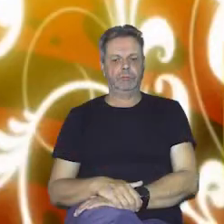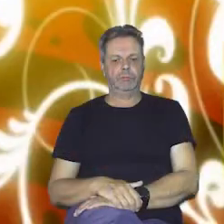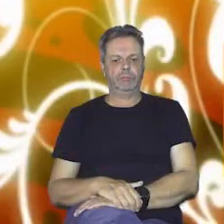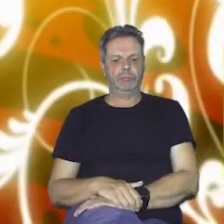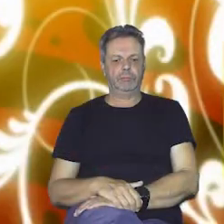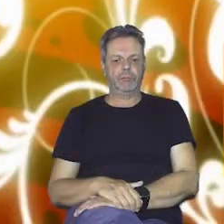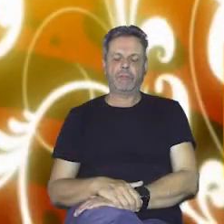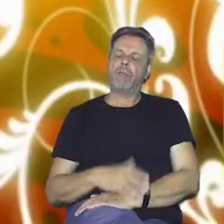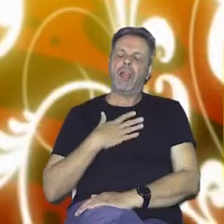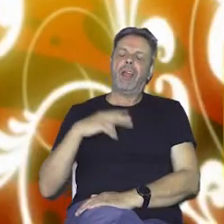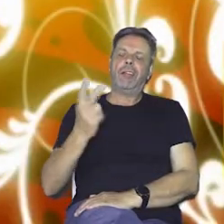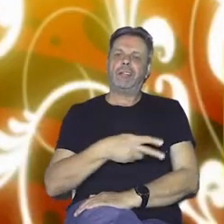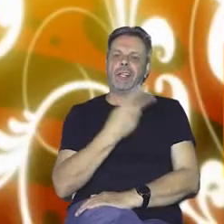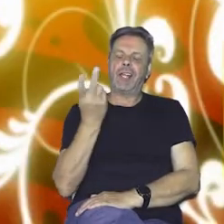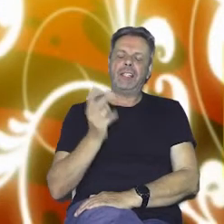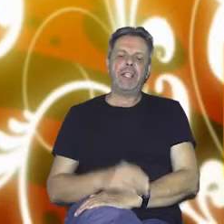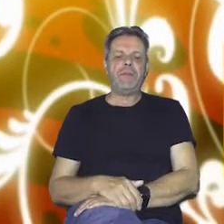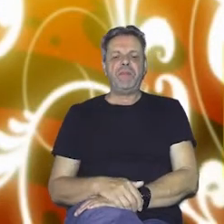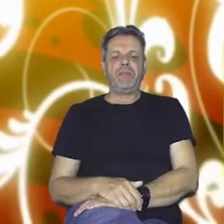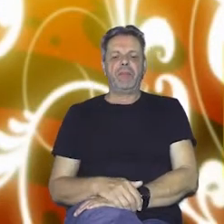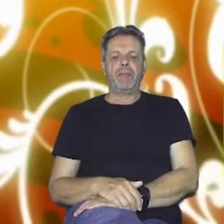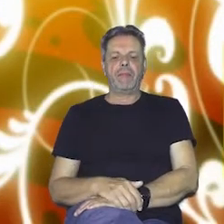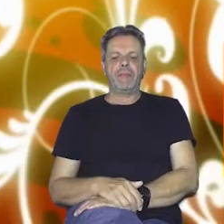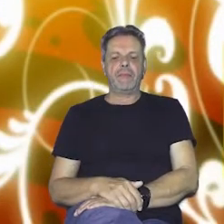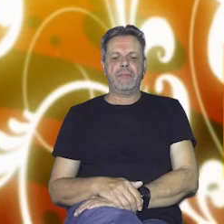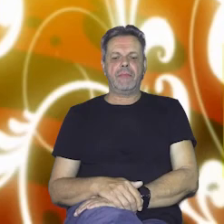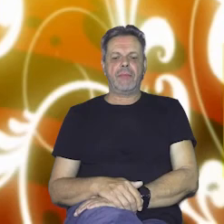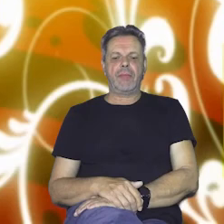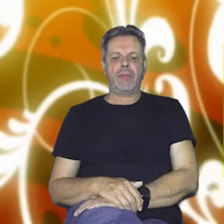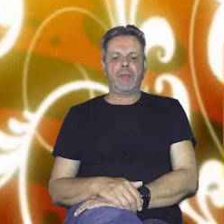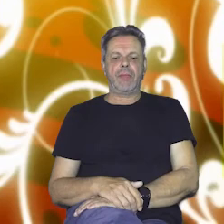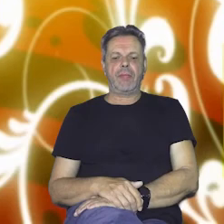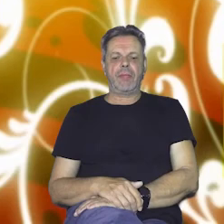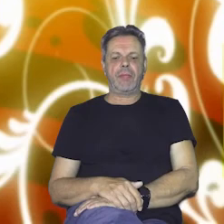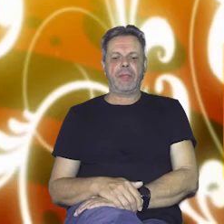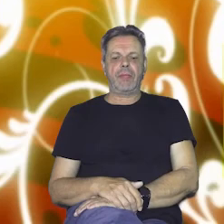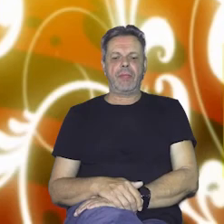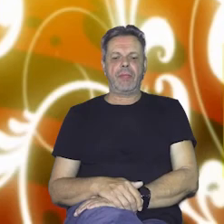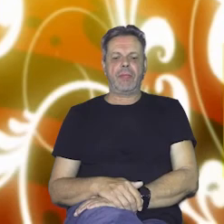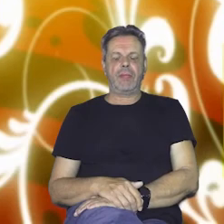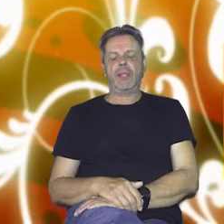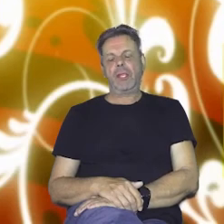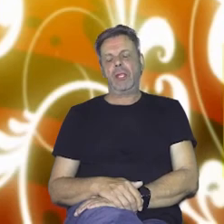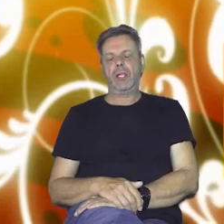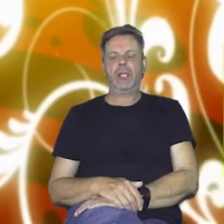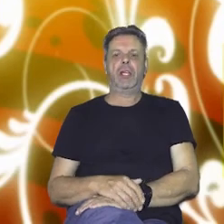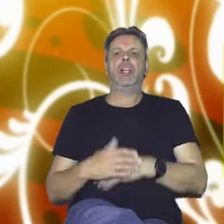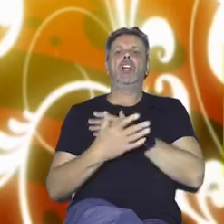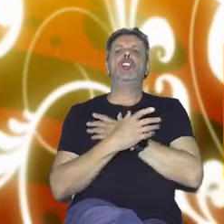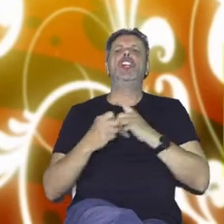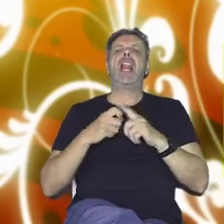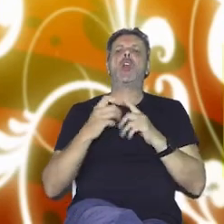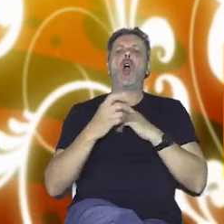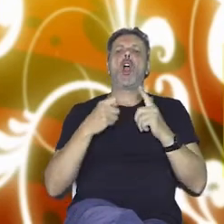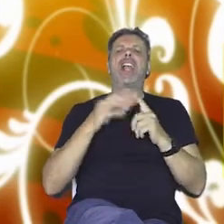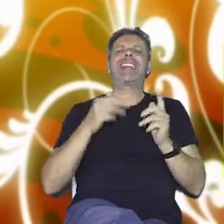Dragi gledateljice i dragi gledatelji, moj Željko Krznarić, moj dragi